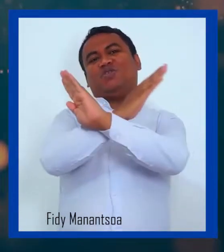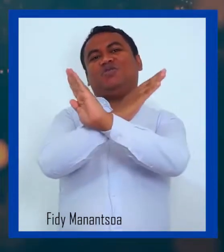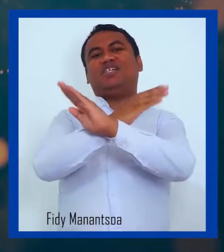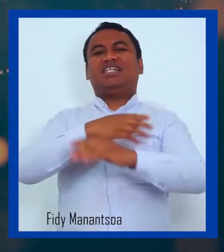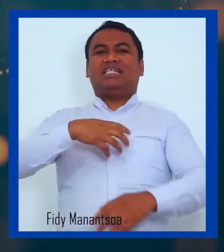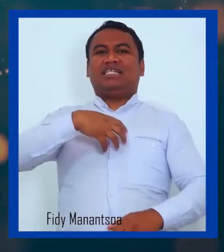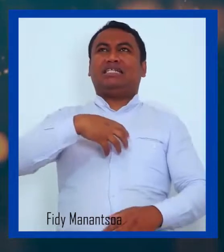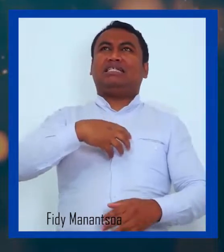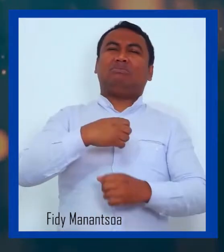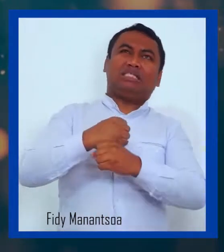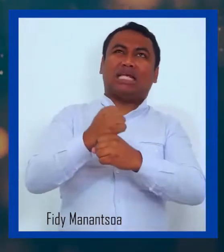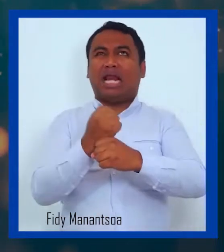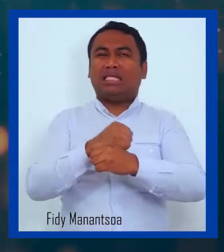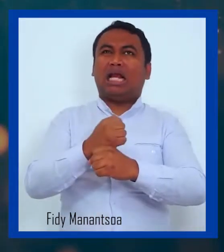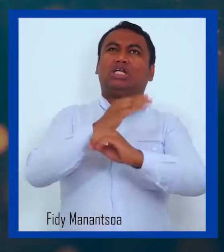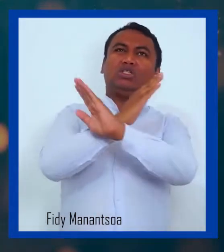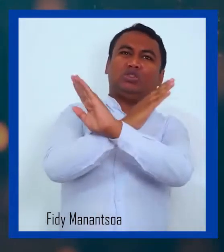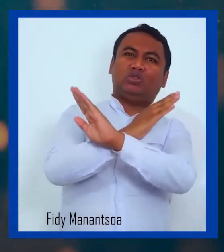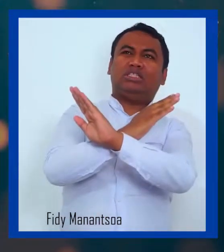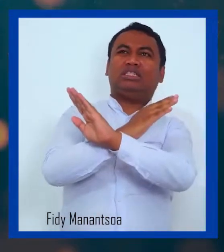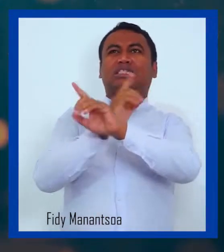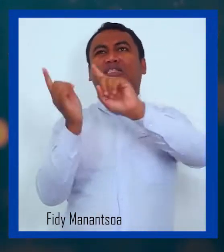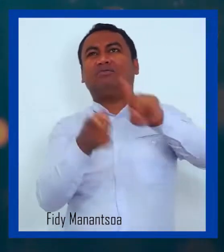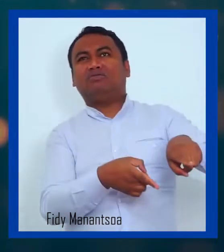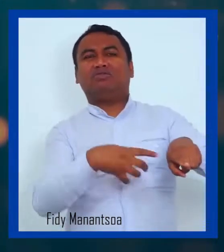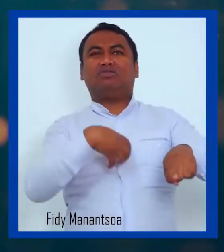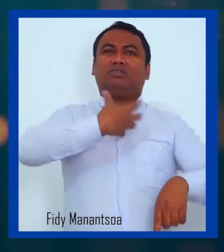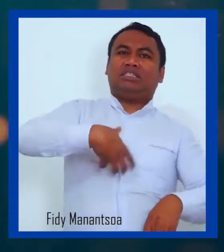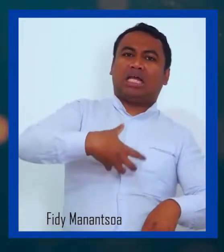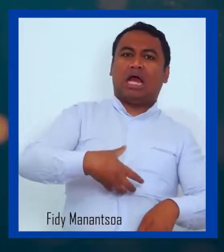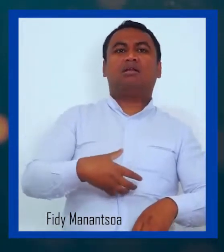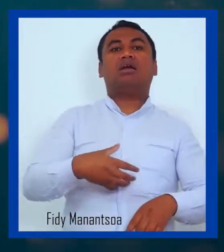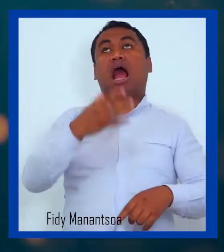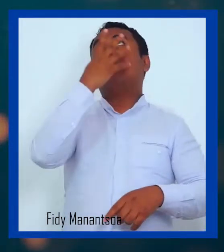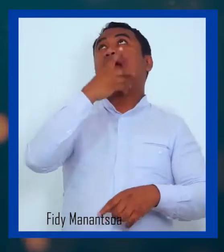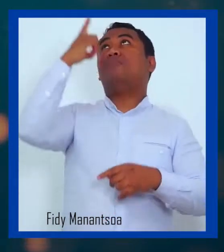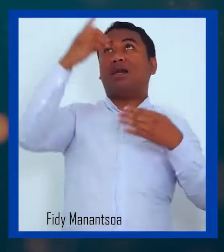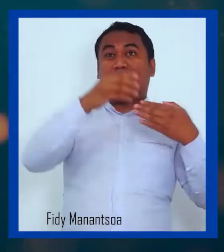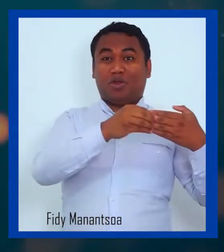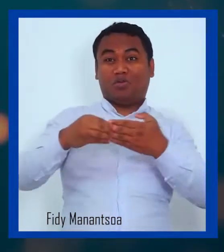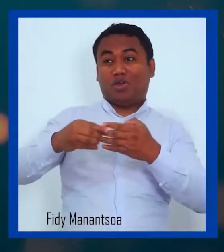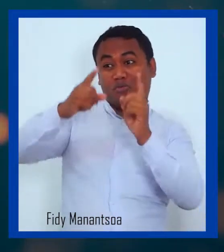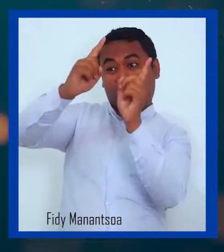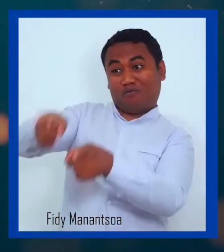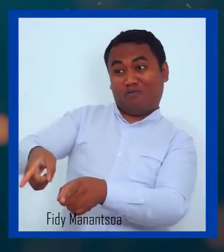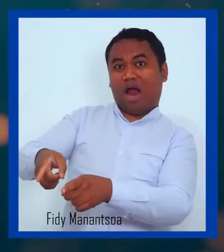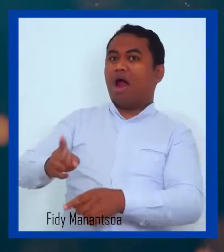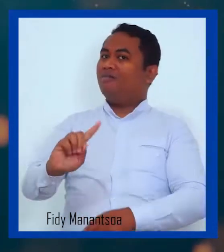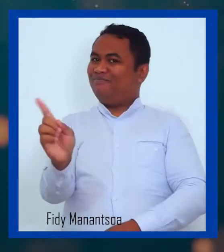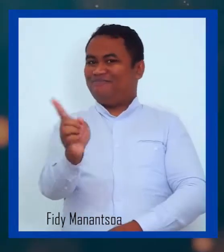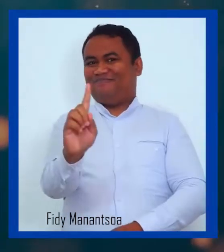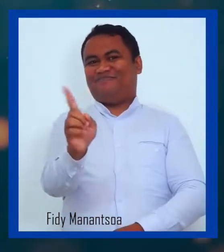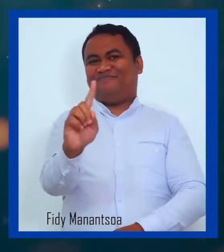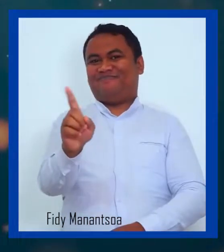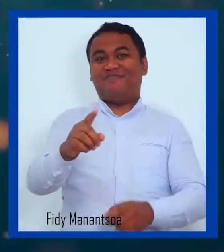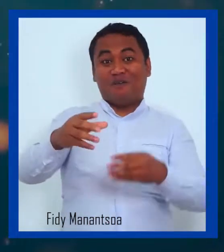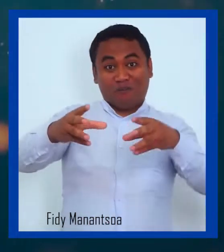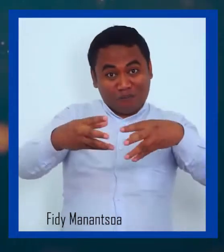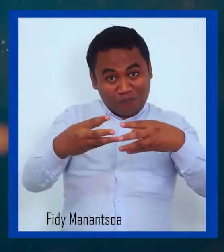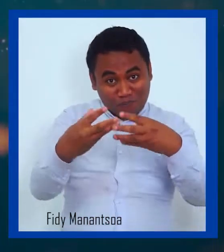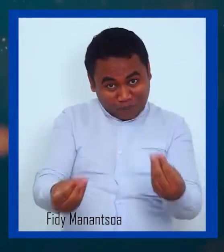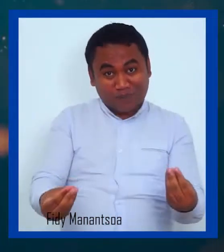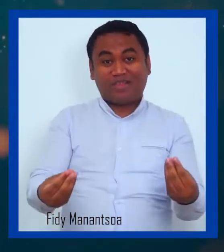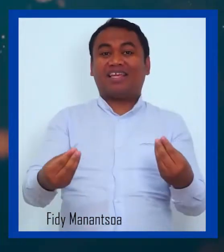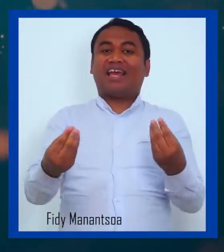ny amin'izany ianao tsy hitondranao any amin'ny fahaverezana io. Tsy hitondranao ho levina sy ho potika sy ho resy ao anatin'io ady mafy izay atrehanao io